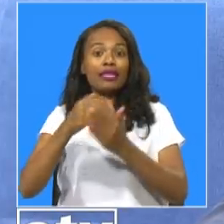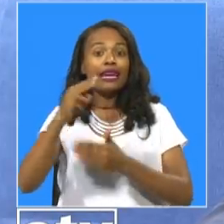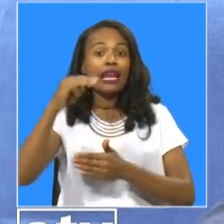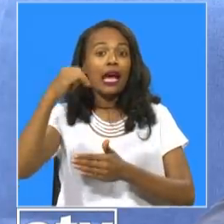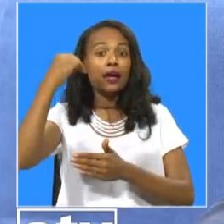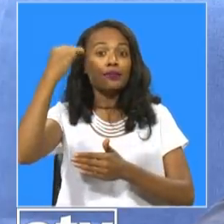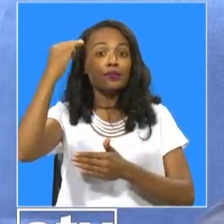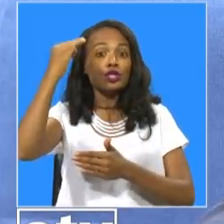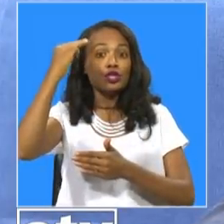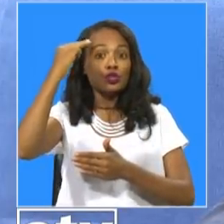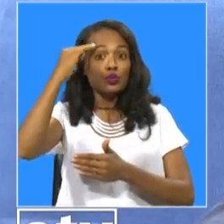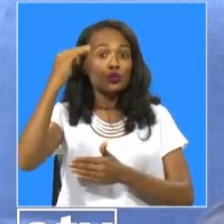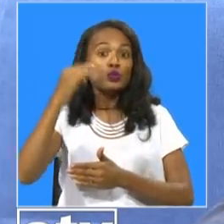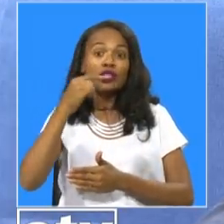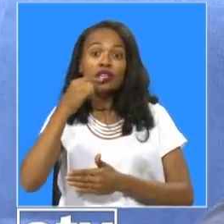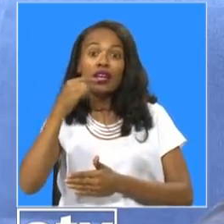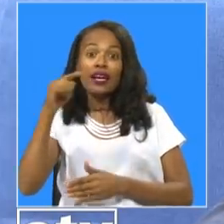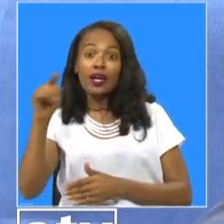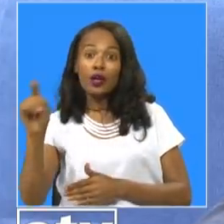በጠቅላይ ሚኒስትሩ ሲነገረው